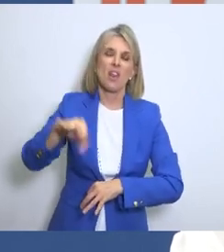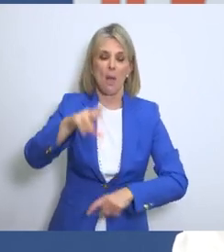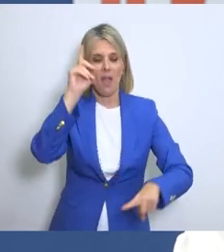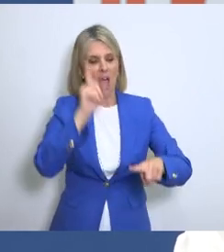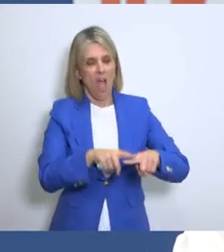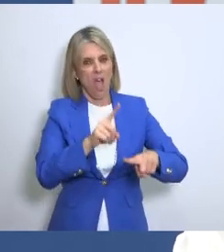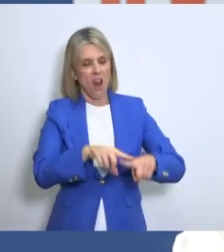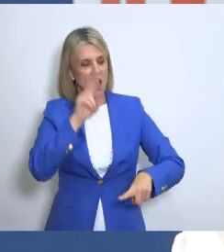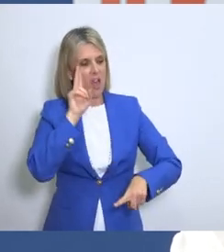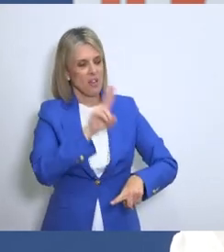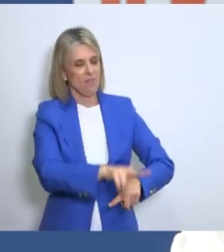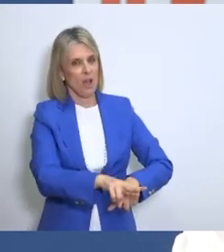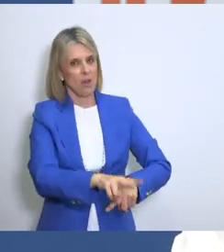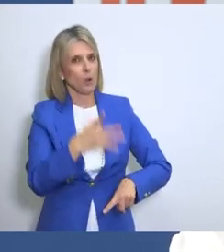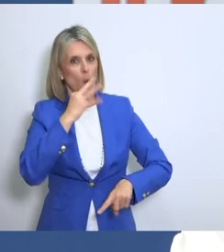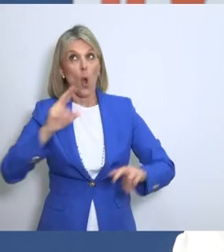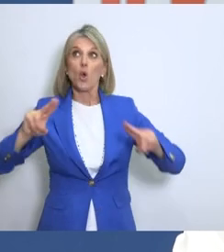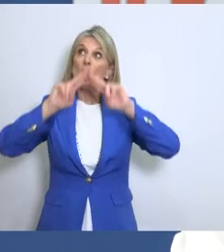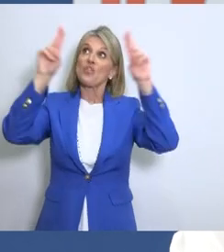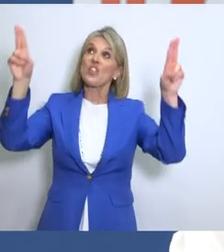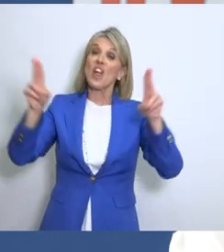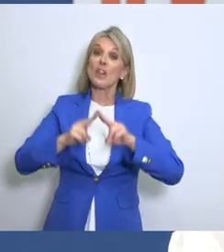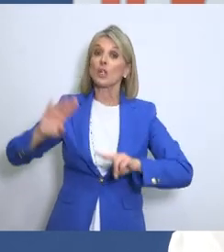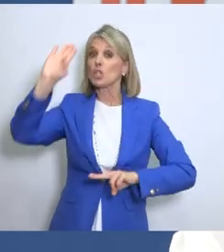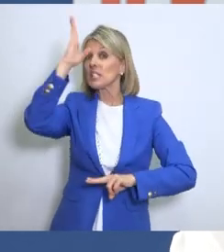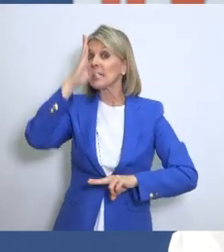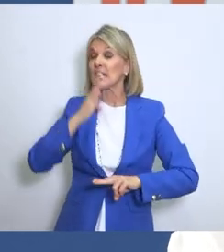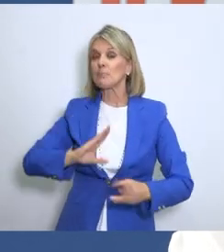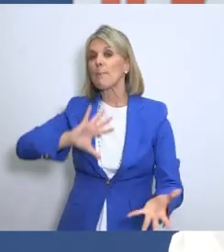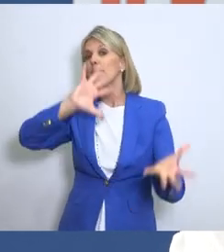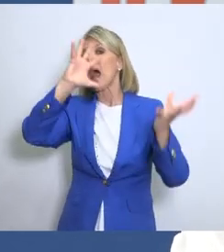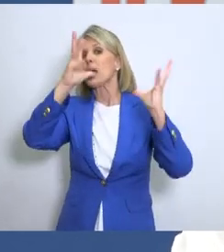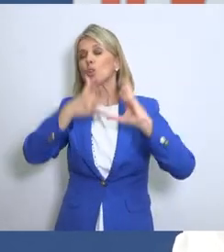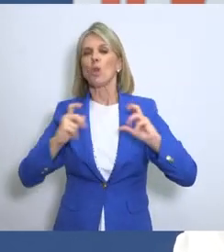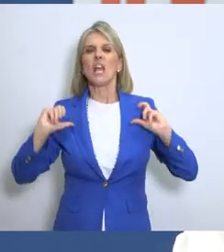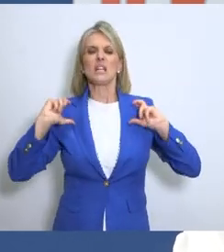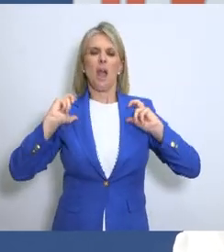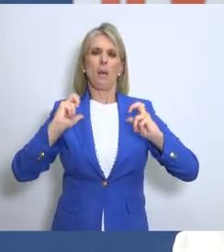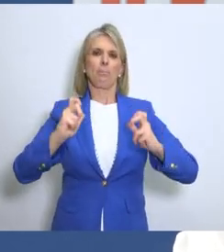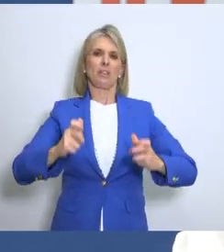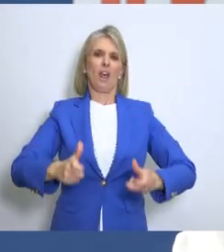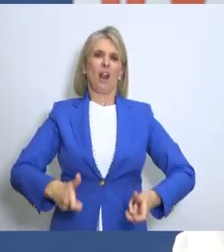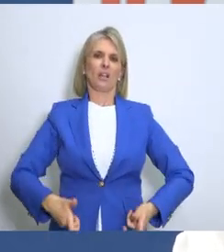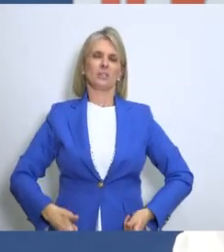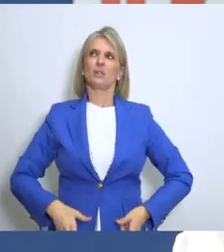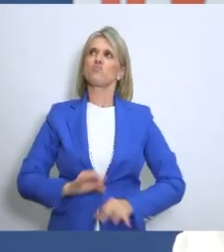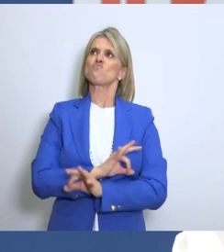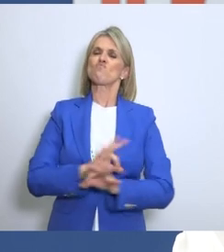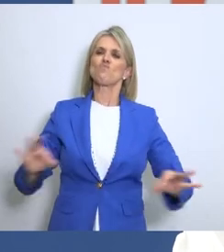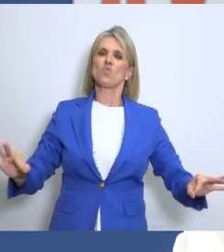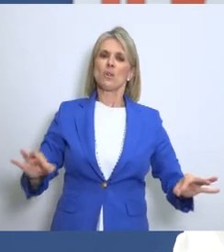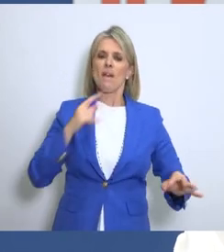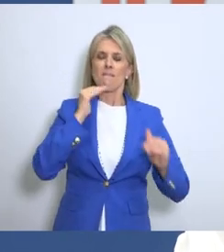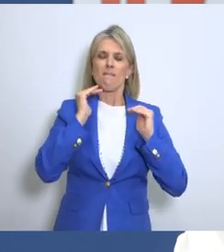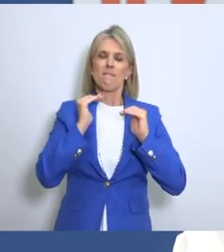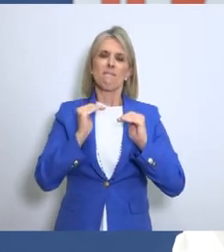φούντομα της διεθνούς κρίσης, της κρίσης του παγκόσμιου καπιταλιστικού συστήματος, που αποτυπώνεται στη